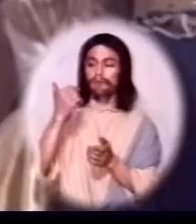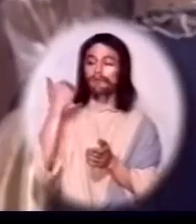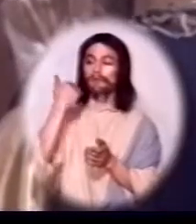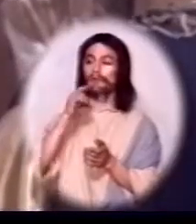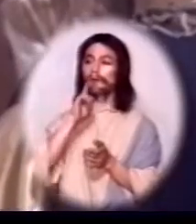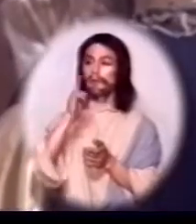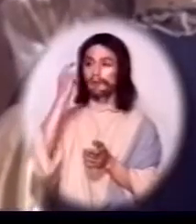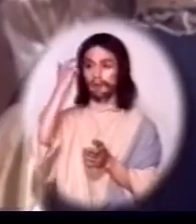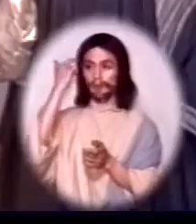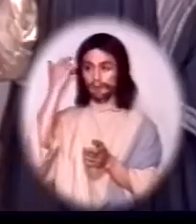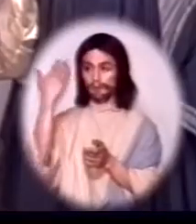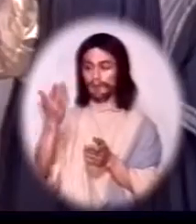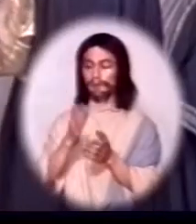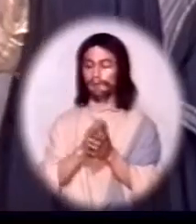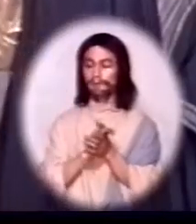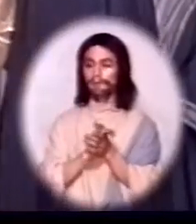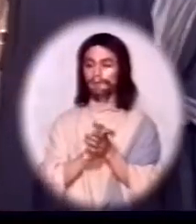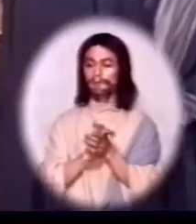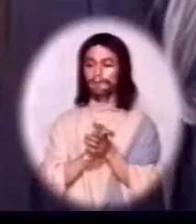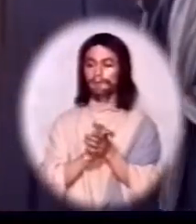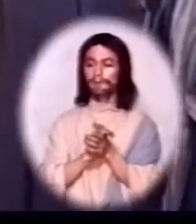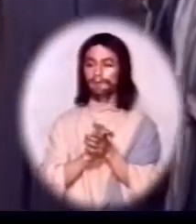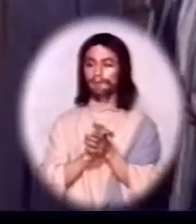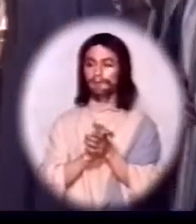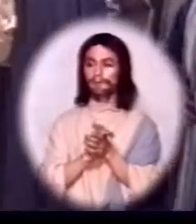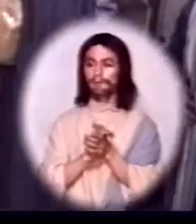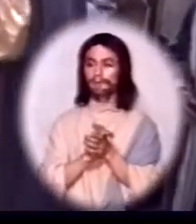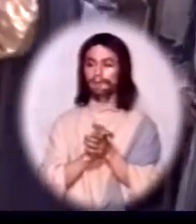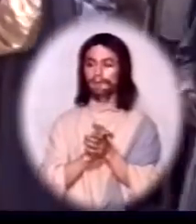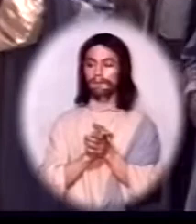너는 너를 누구라 생각하느냐?